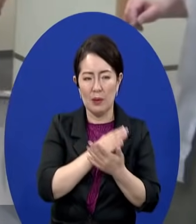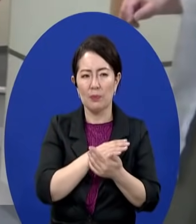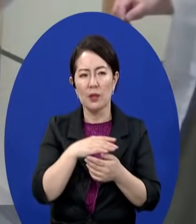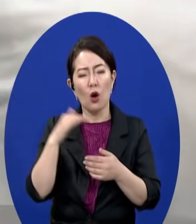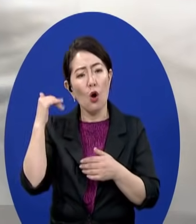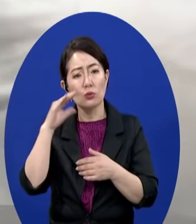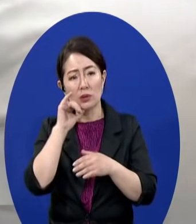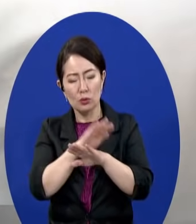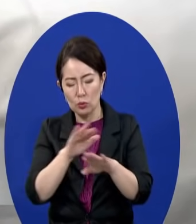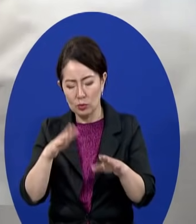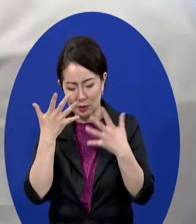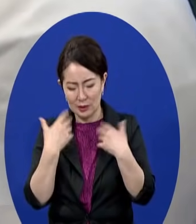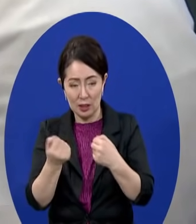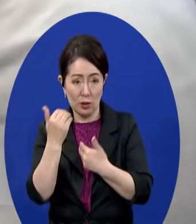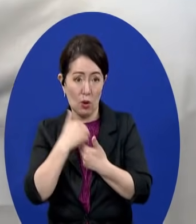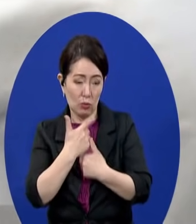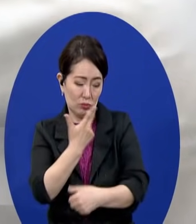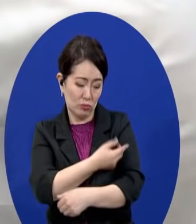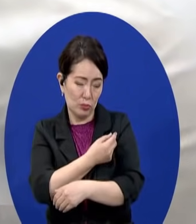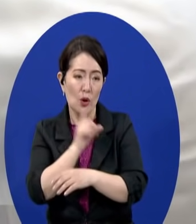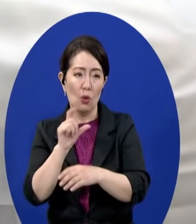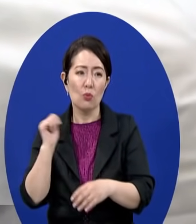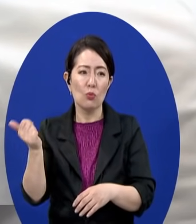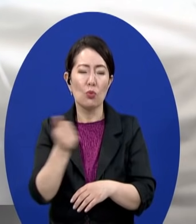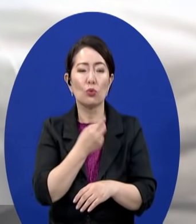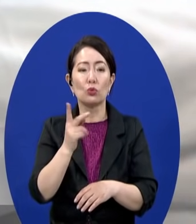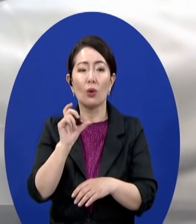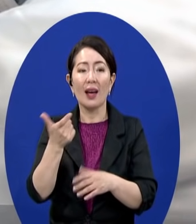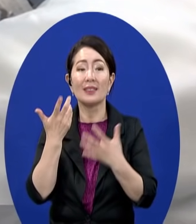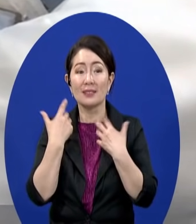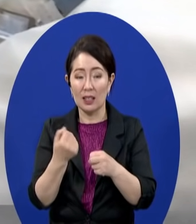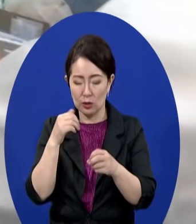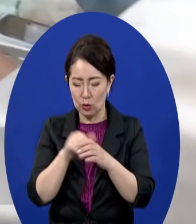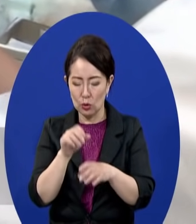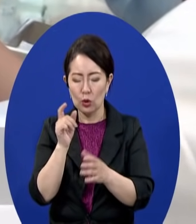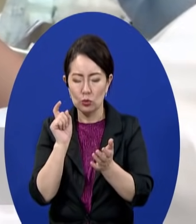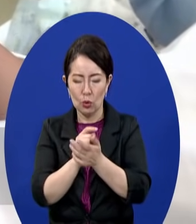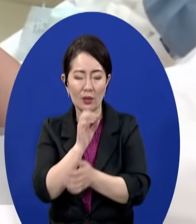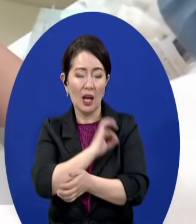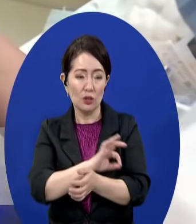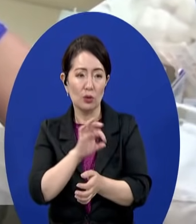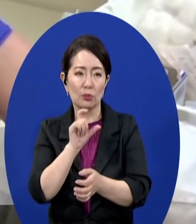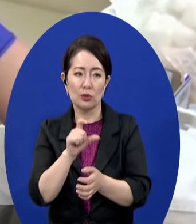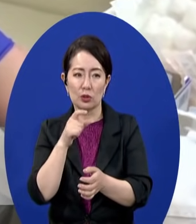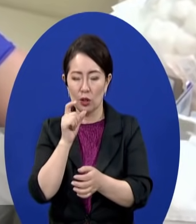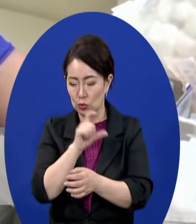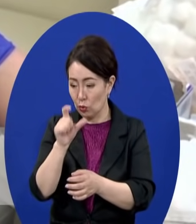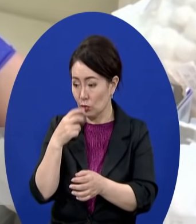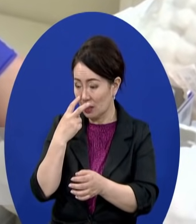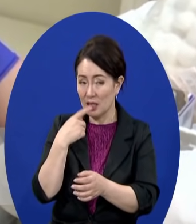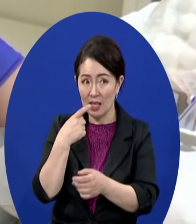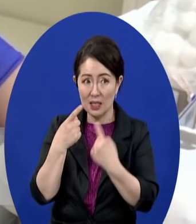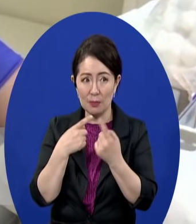хүүхдүүдийг дархлаажуулалтанд хамруулснаар хүн амыг сүргийн дархлаатай болгоход том ач холбогдолтой гэж эрх баригчдын талаас үзэж байгаа